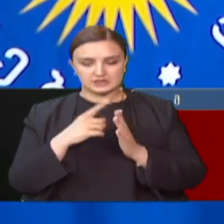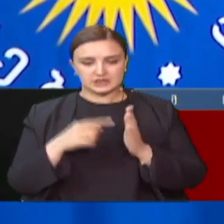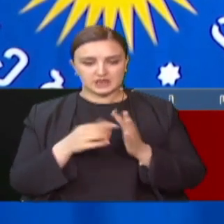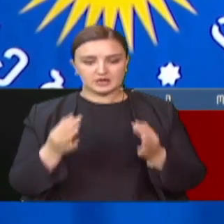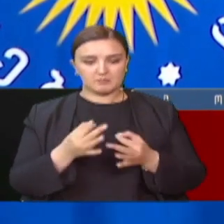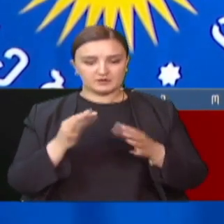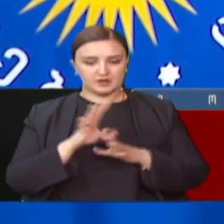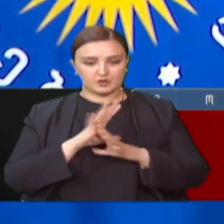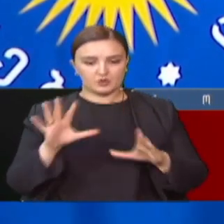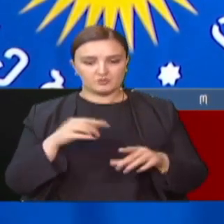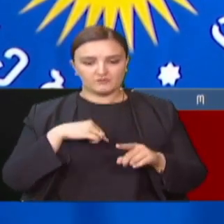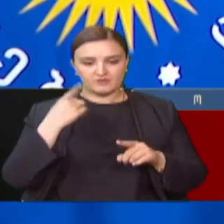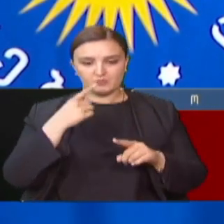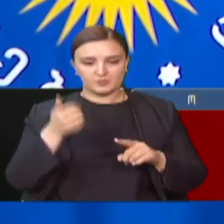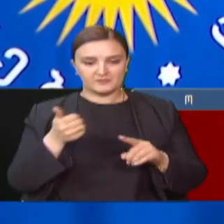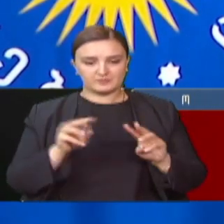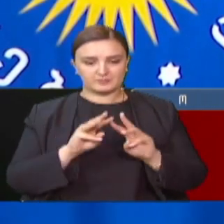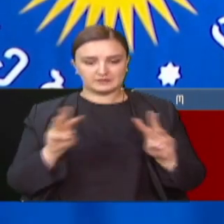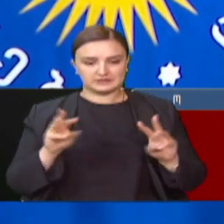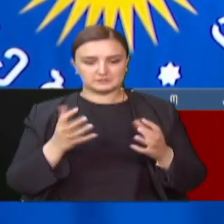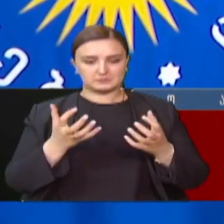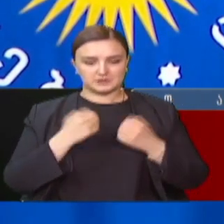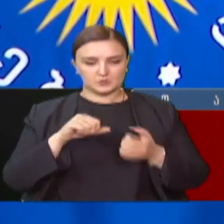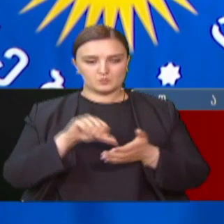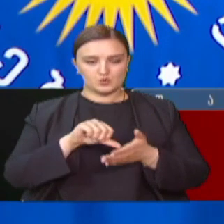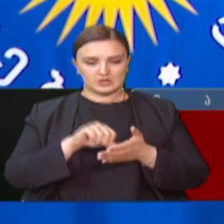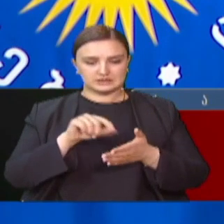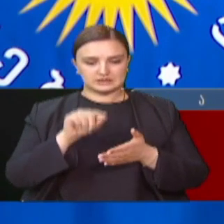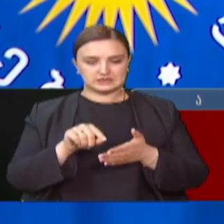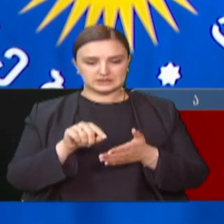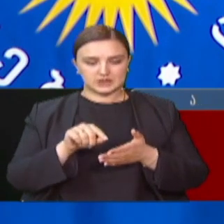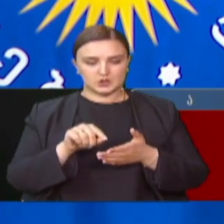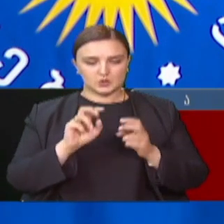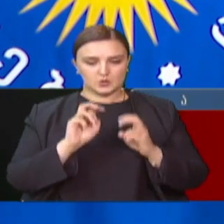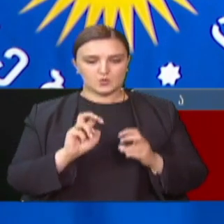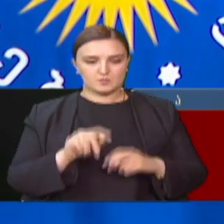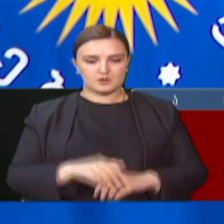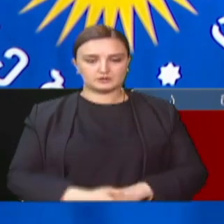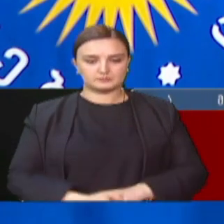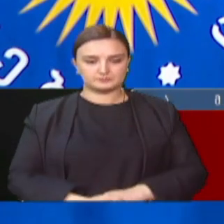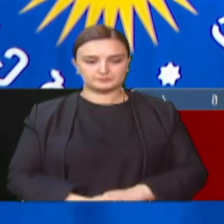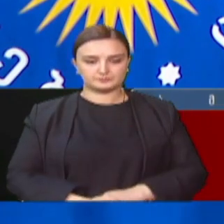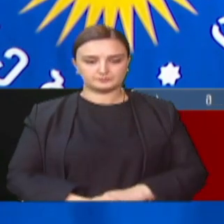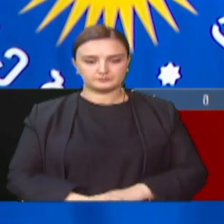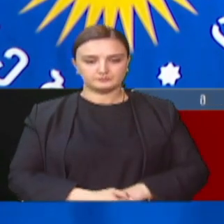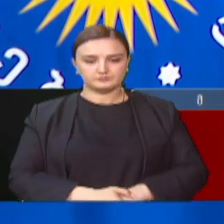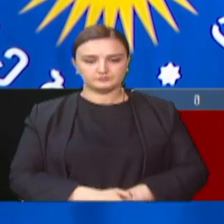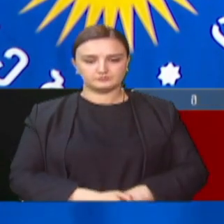არ ყოფილა და გულისხმობ იმას, რომ პრემიერ-მინისტრმა მიიღო მონაწილეობა კონსერვატიული ალი